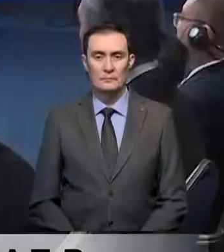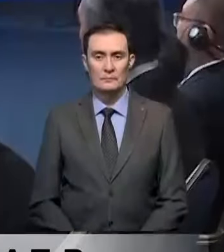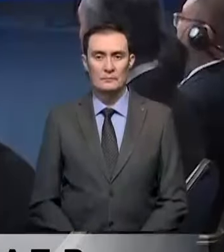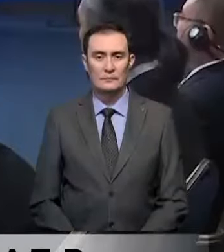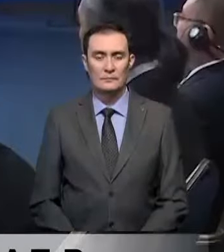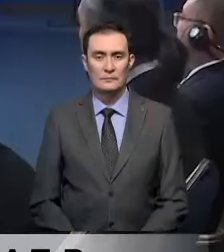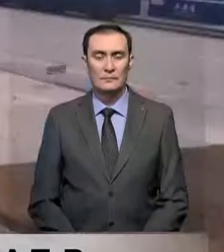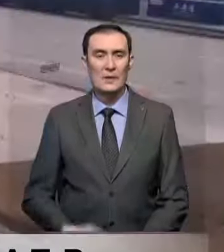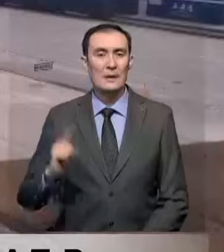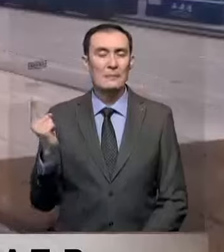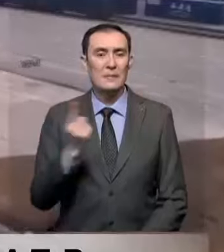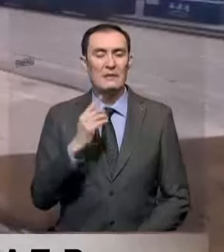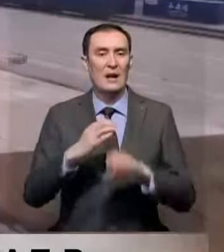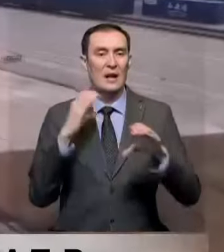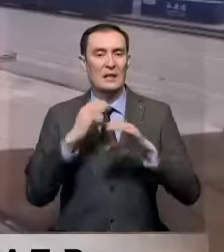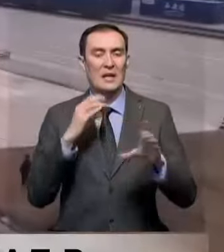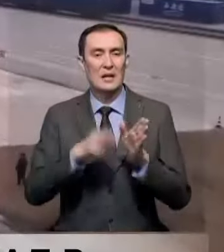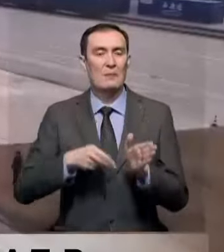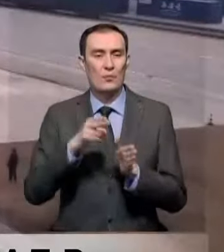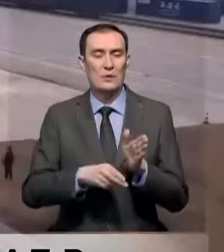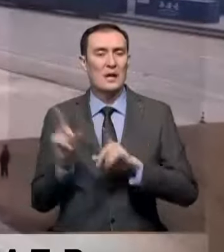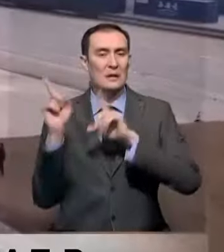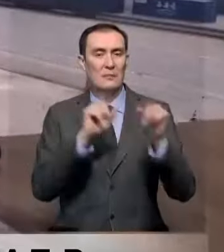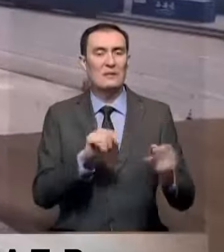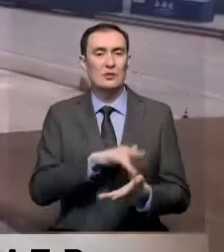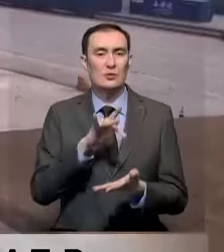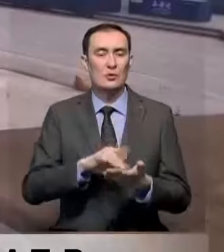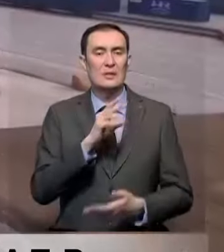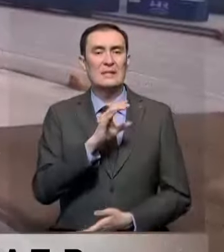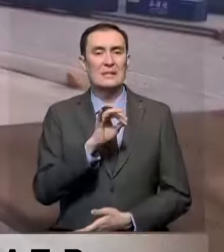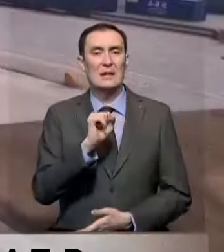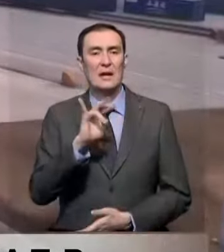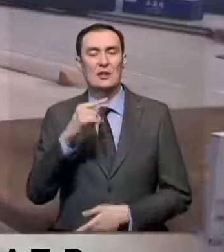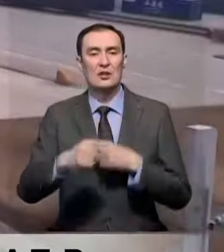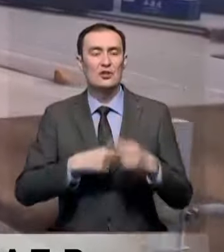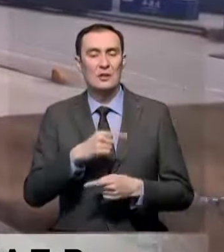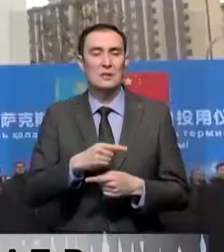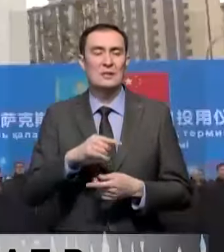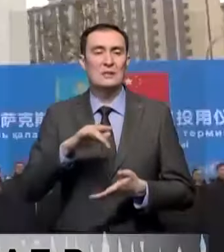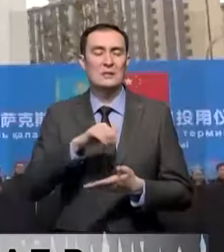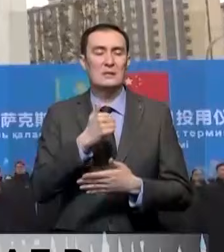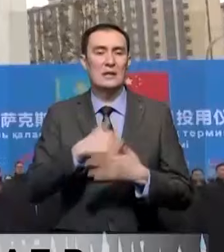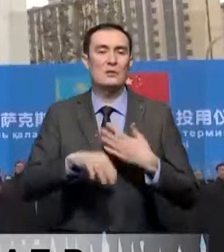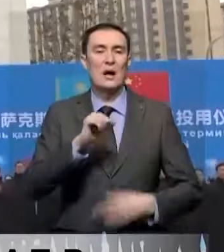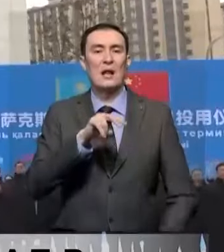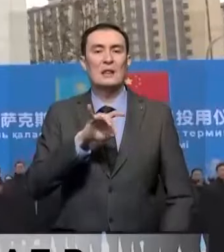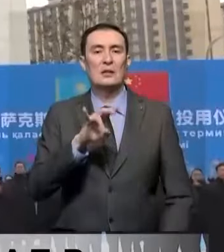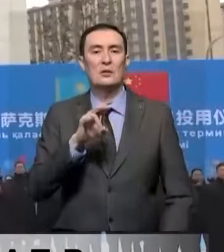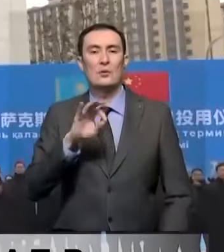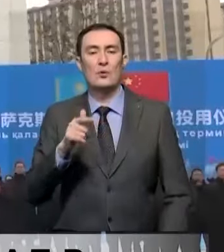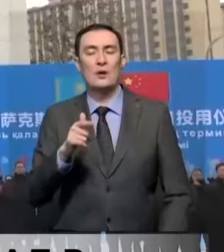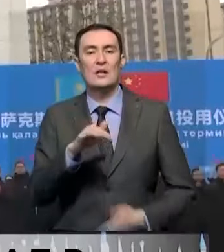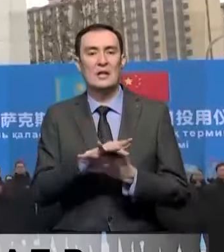Первый контейнерный поезд отправился из города Сиань, проследуя через станцию Алтынкөль в терминал